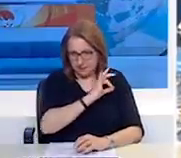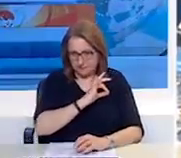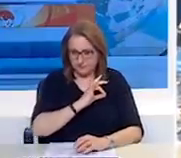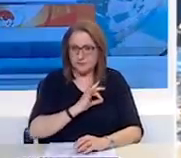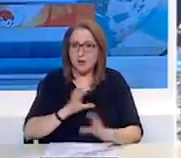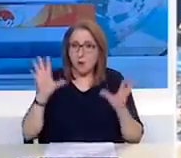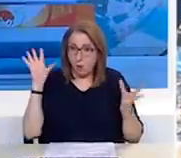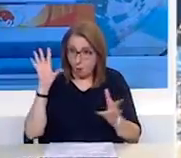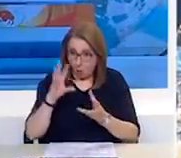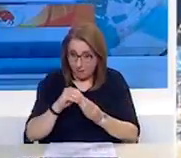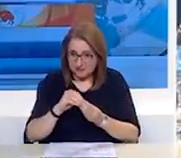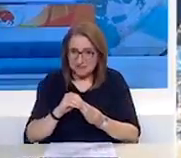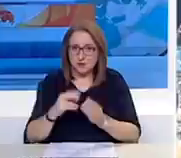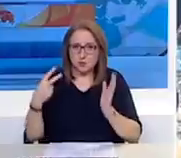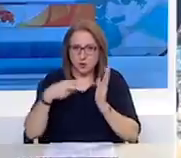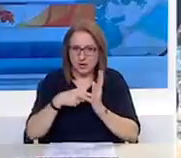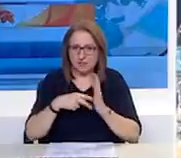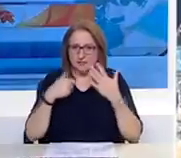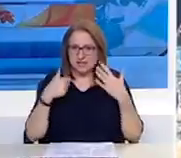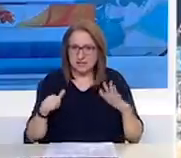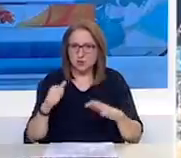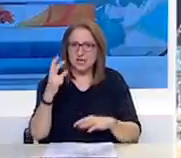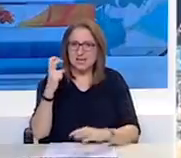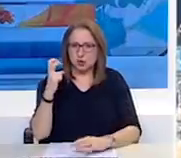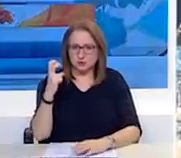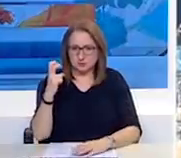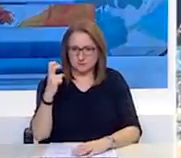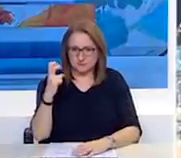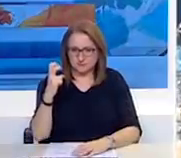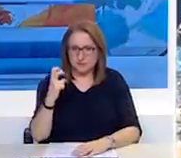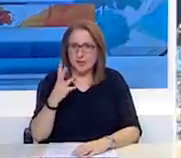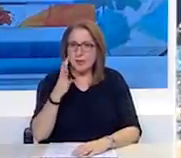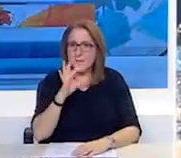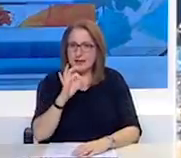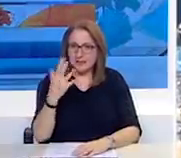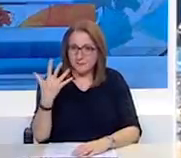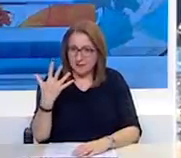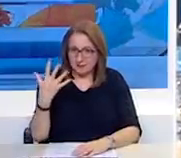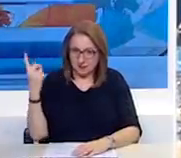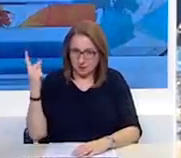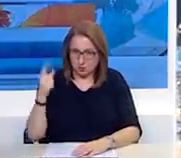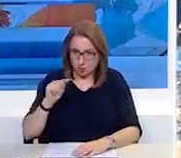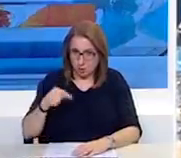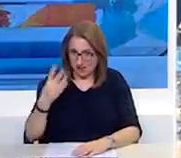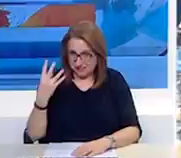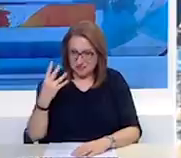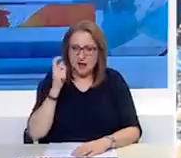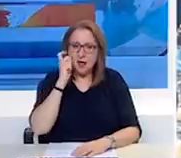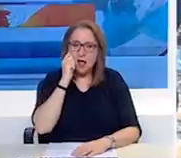Ο συνολικός αριθμός των κρουσμάτων είναι 2.620, εκ των οποίων το 55,4% αφορά άνδρες.